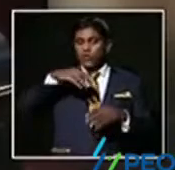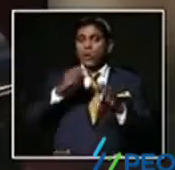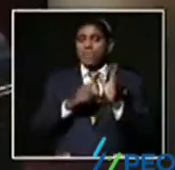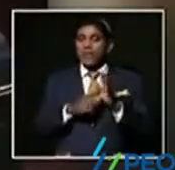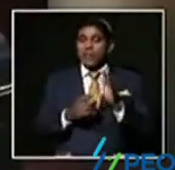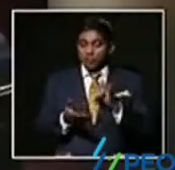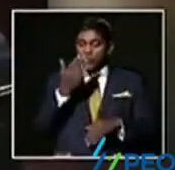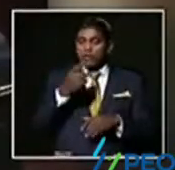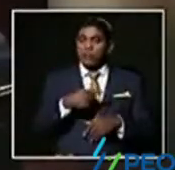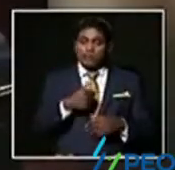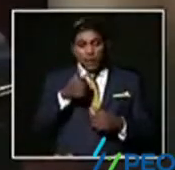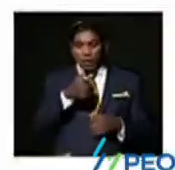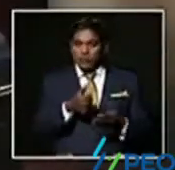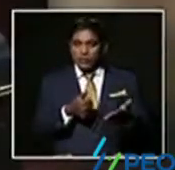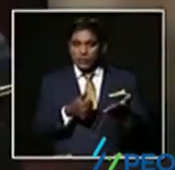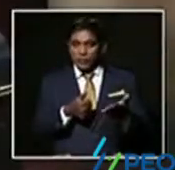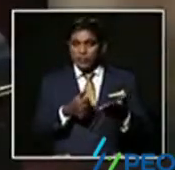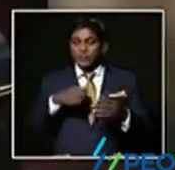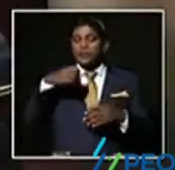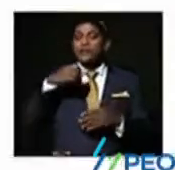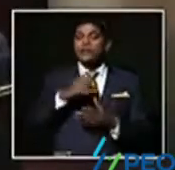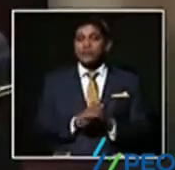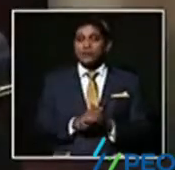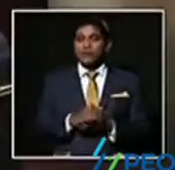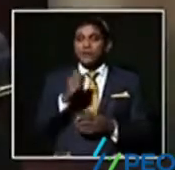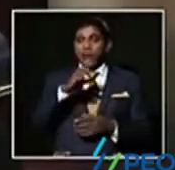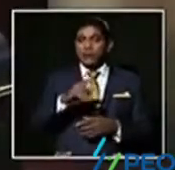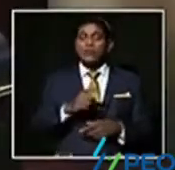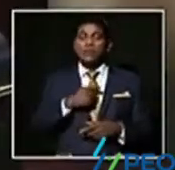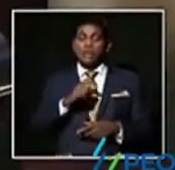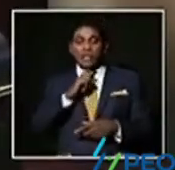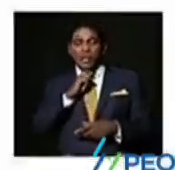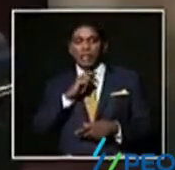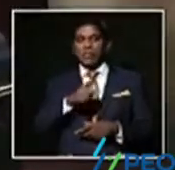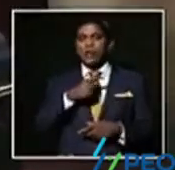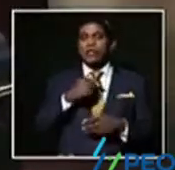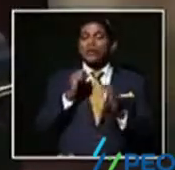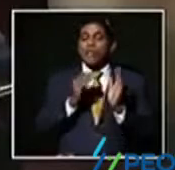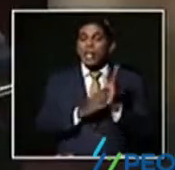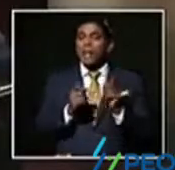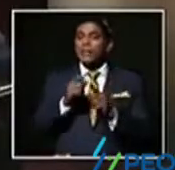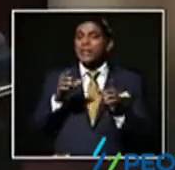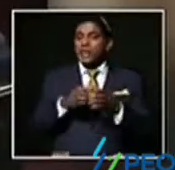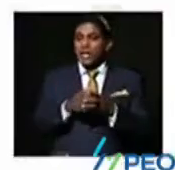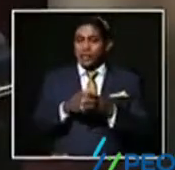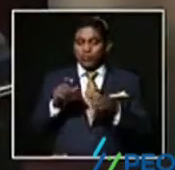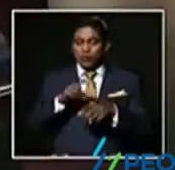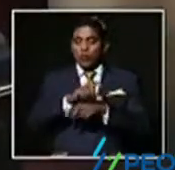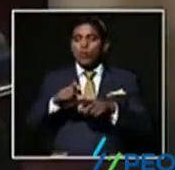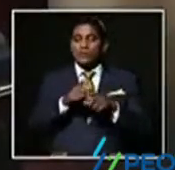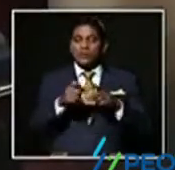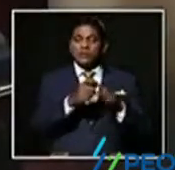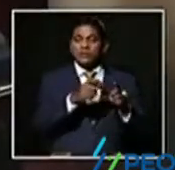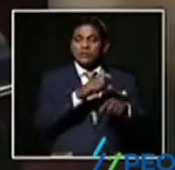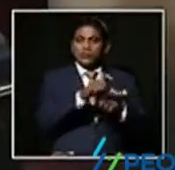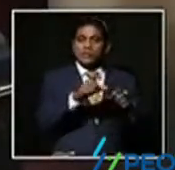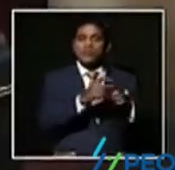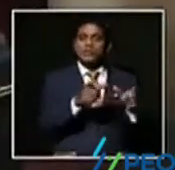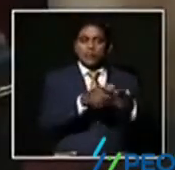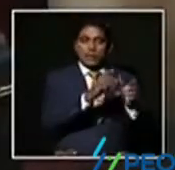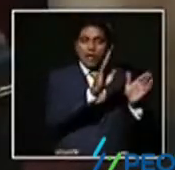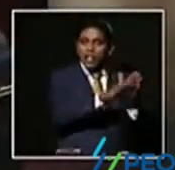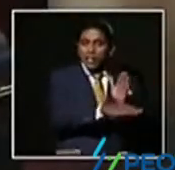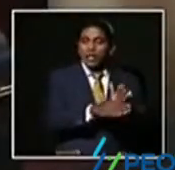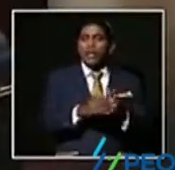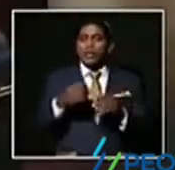ආකාරය හරිද? ඔහු ඒට විරුද්ධව හණක් නැගුවා. කොහොමද අමාත්‍ය මණ්ඩලය කොමිෂන් සභාව මගහැරලා මෙහෙම බිල වැඩි කිරීමකට යන්නේ?